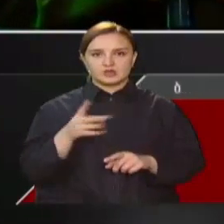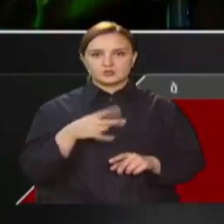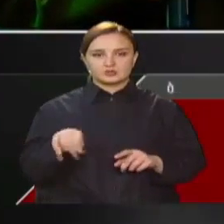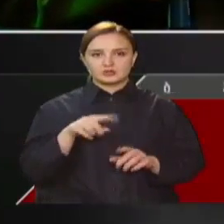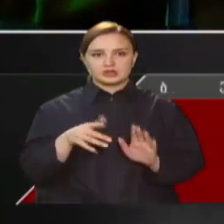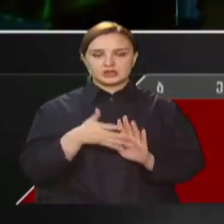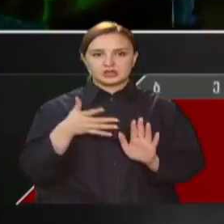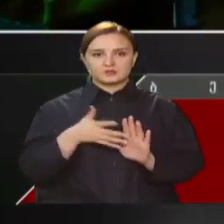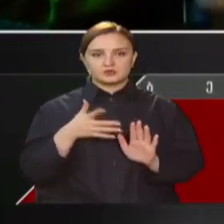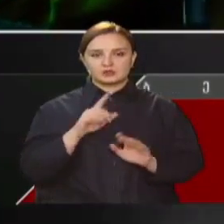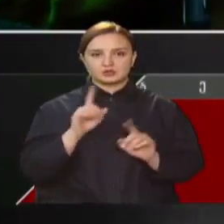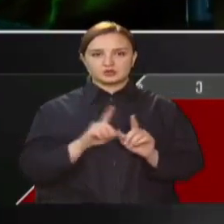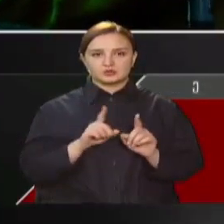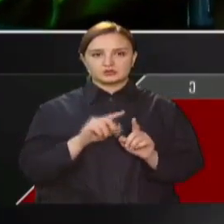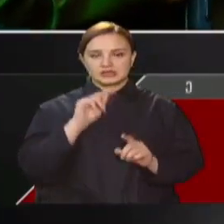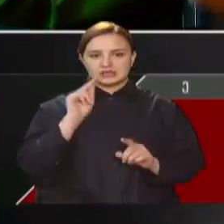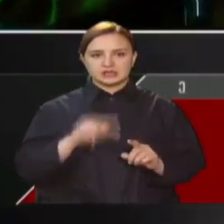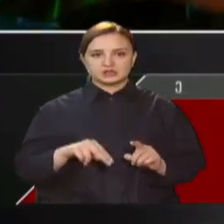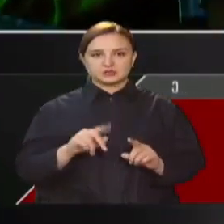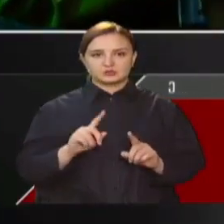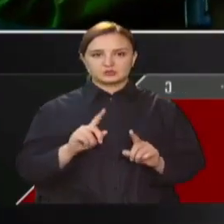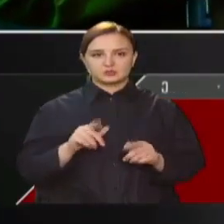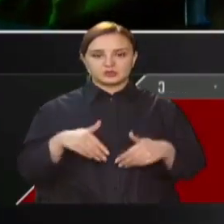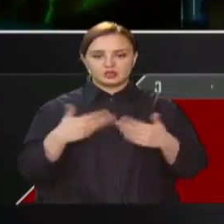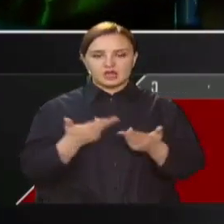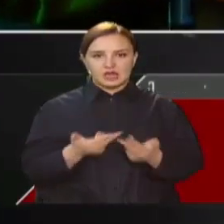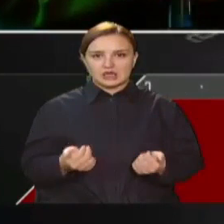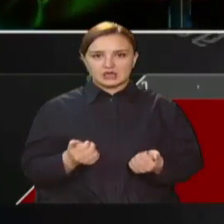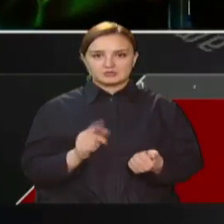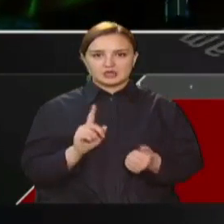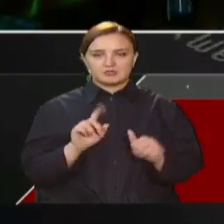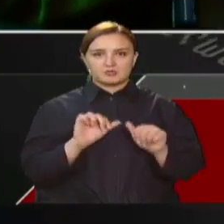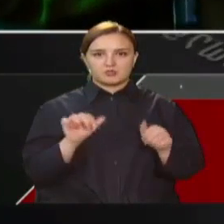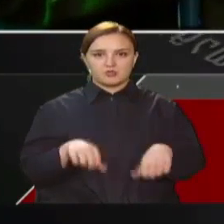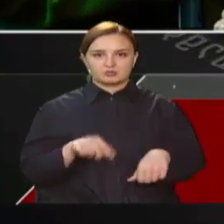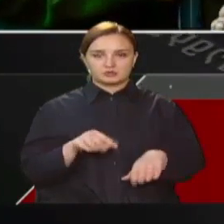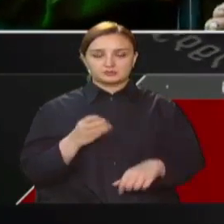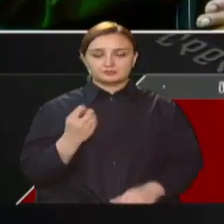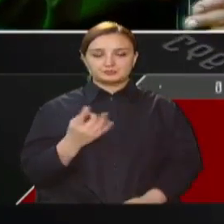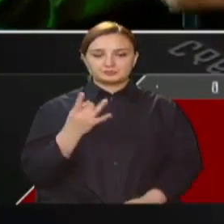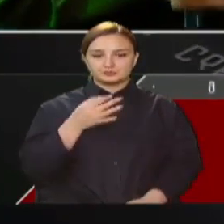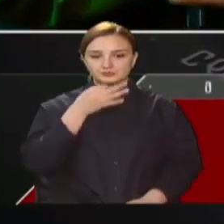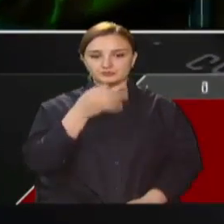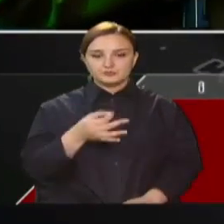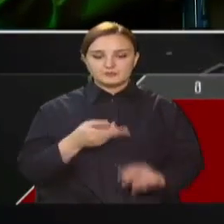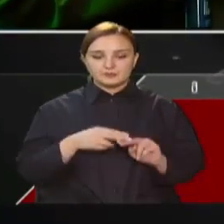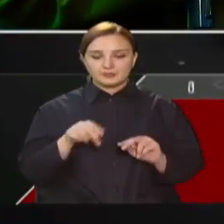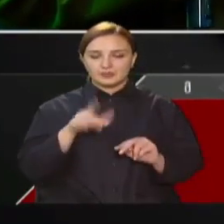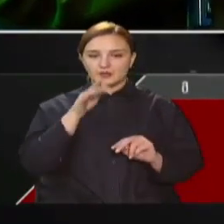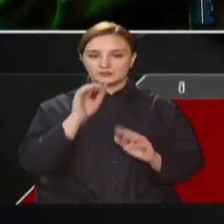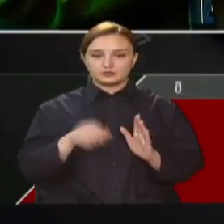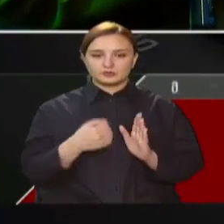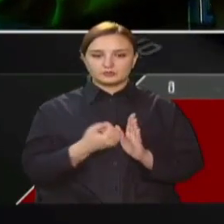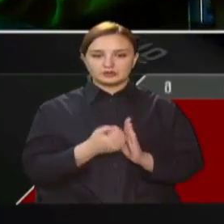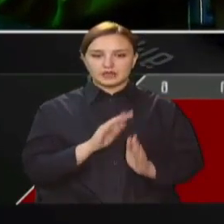ისე, თითქოს ის დანაშაულს უკავშირებს ამას რაიმე ფორმით. Კიდევ ერთხელ შეგახსენებთ, რომ ამ დრომდე არც ერთი